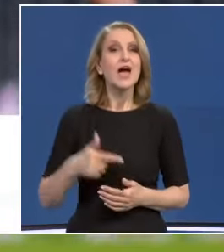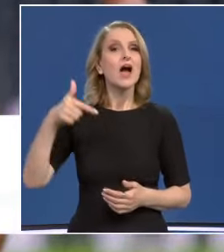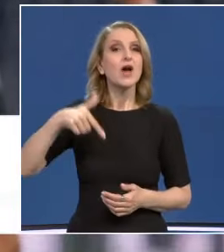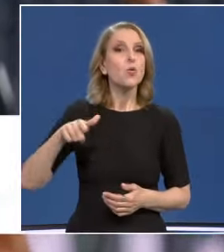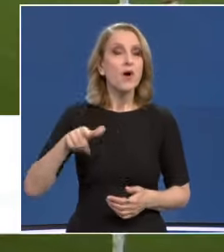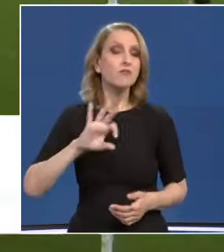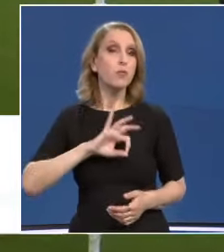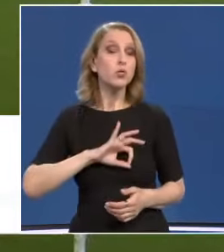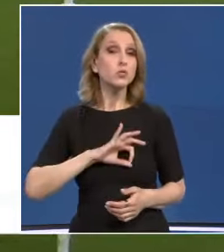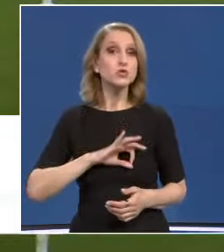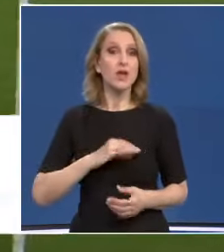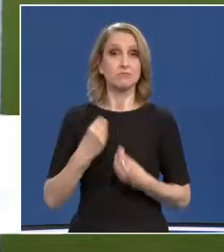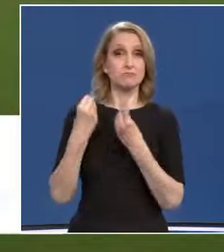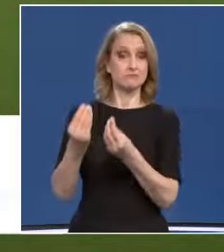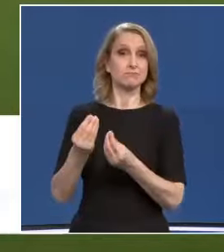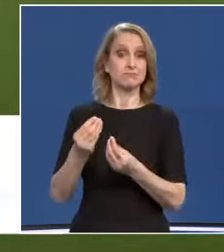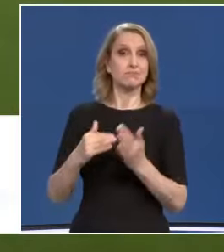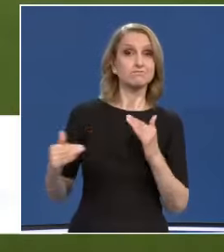Груев получи диригентската палка.